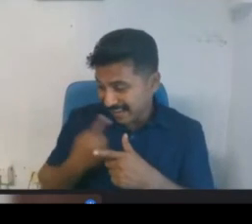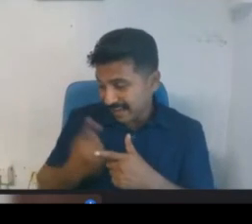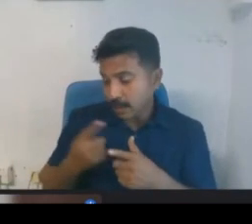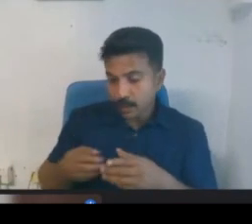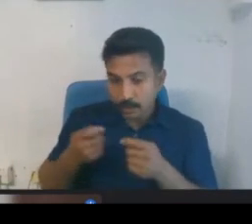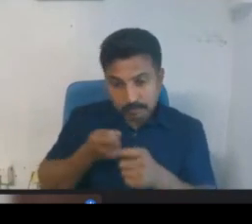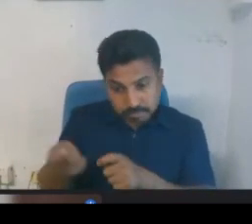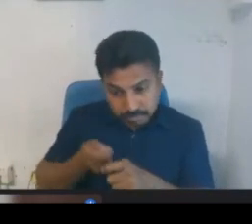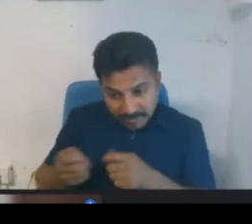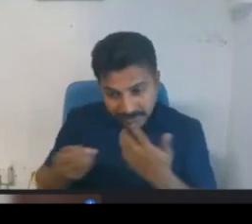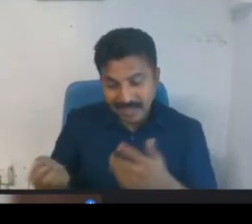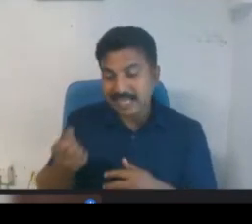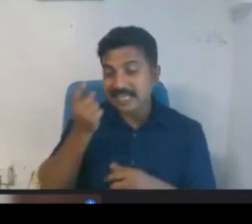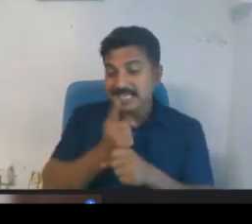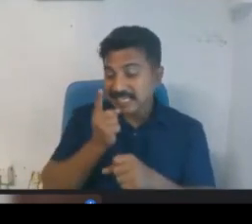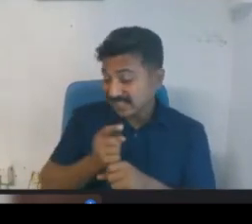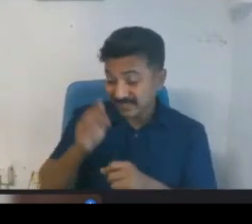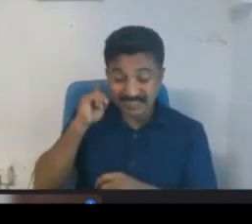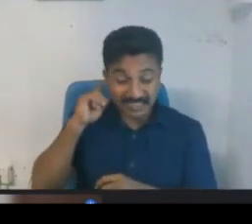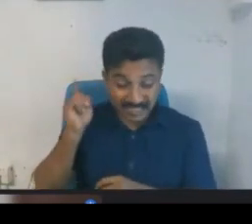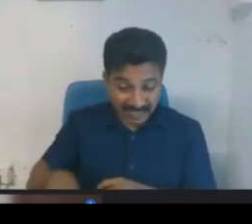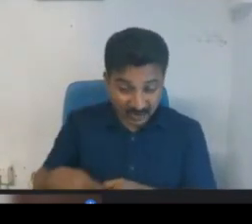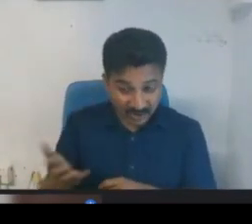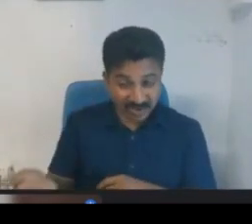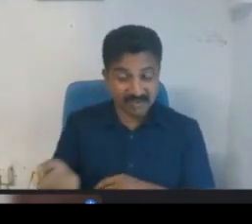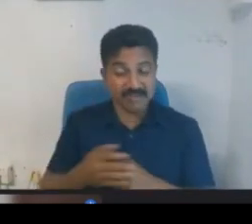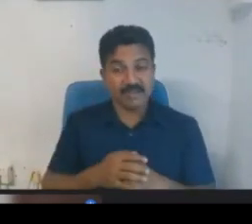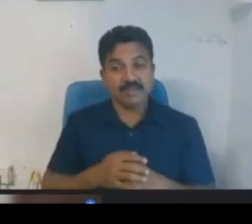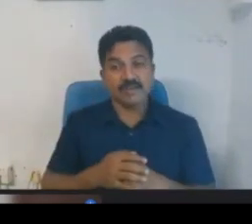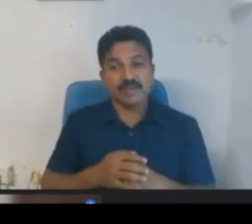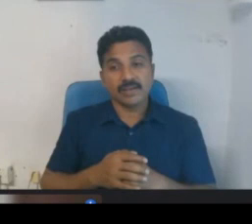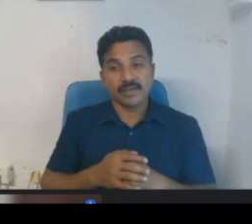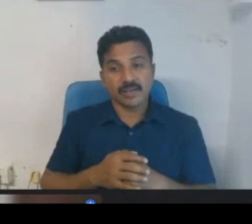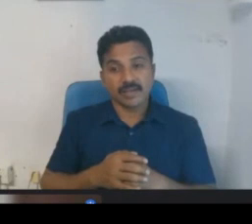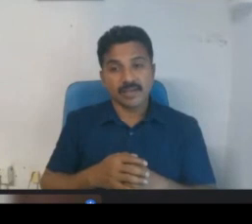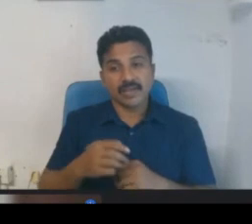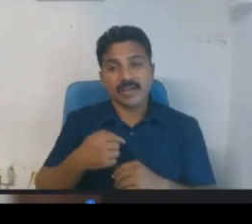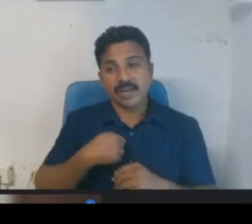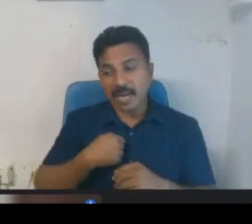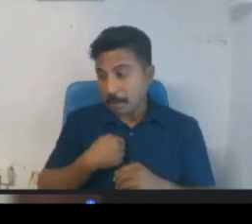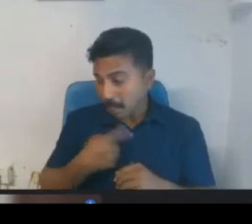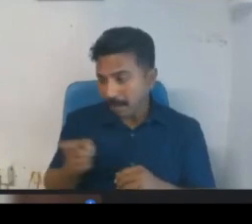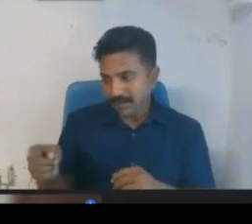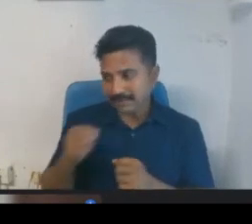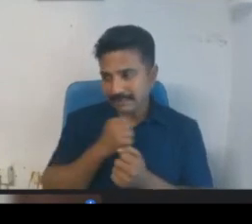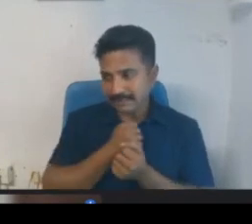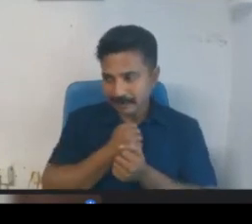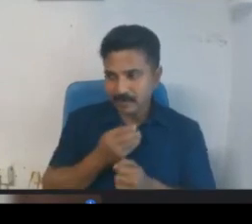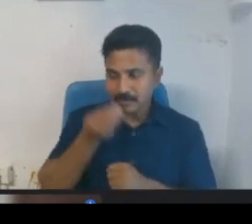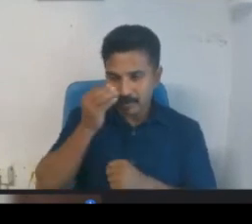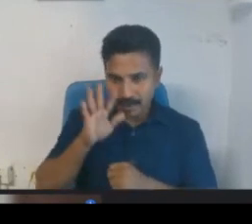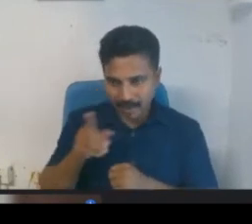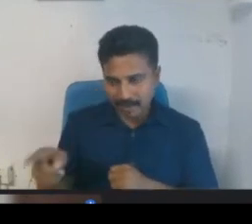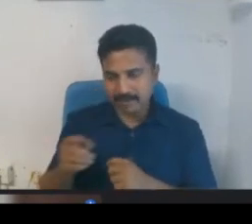കണ്ടിട്ടുണ്ട്. ടീച്ചർമാർ അവനെ അവഗണിക്കുന്നത് ഞാൻ കണ്ടിട്ടുണ്ട്. അപ്പം എനിക്ക് പ്രത്യേക ഒരു ഇഷ്ടം തോന്നിയ ഒരു